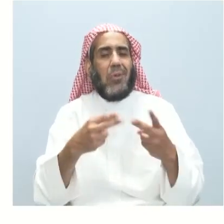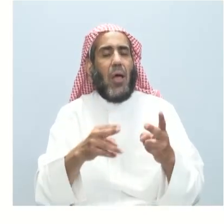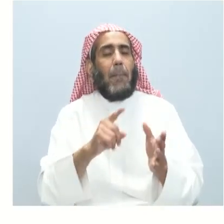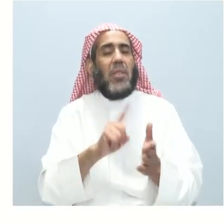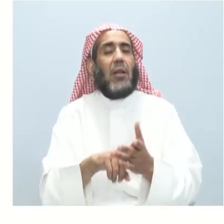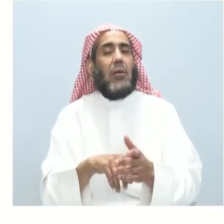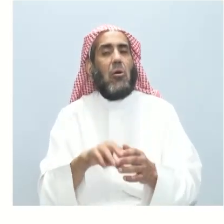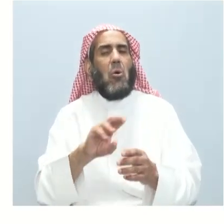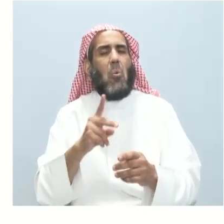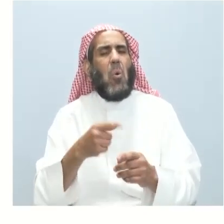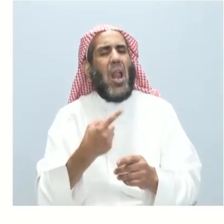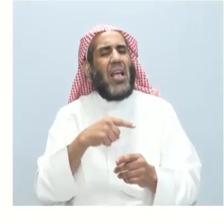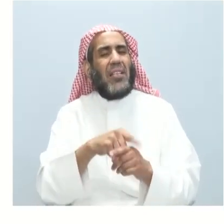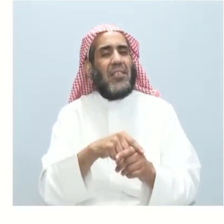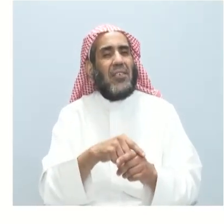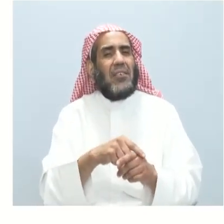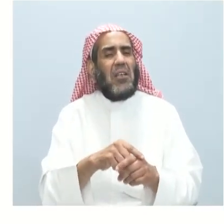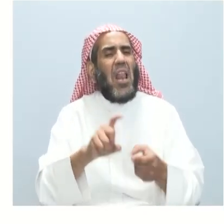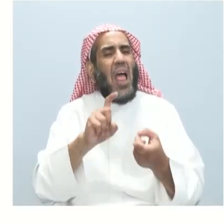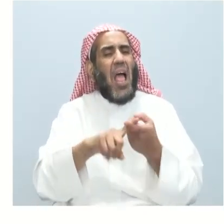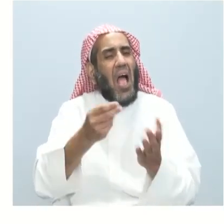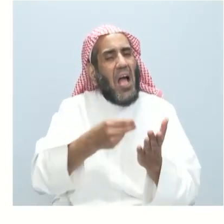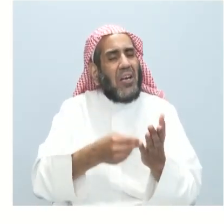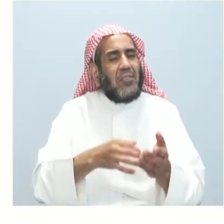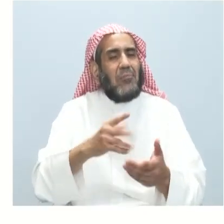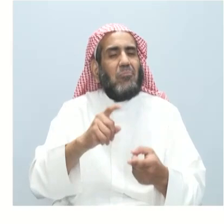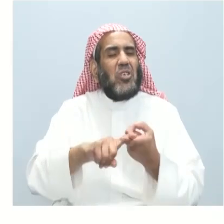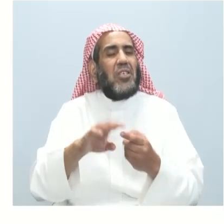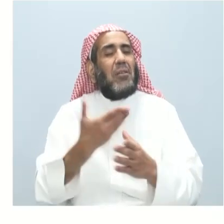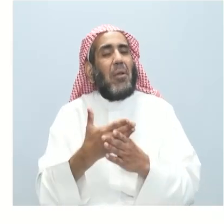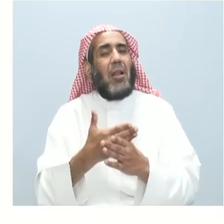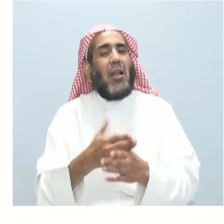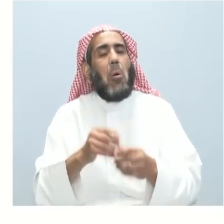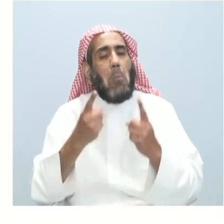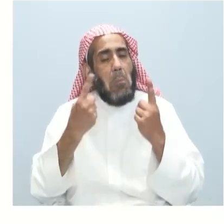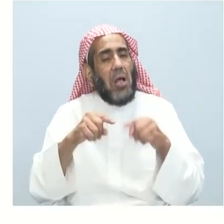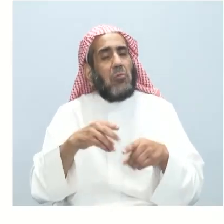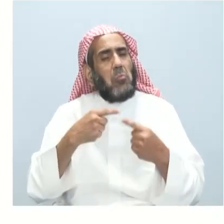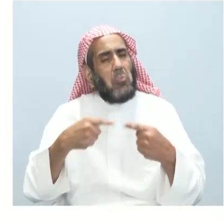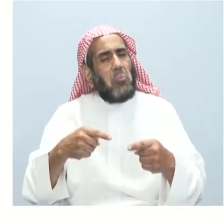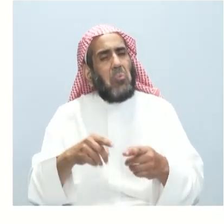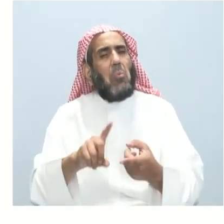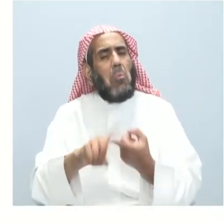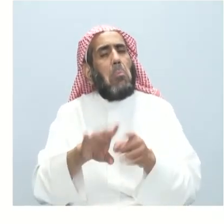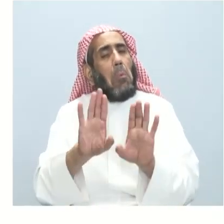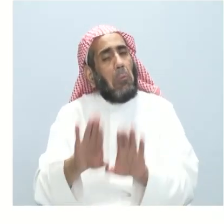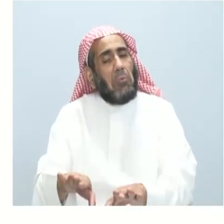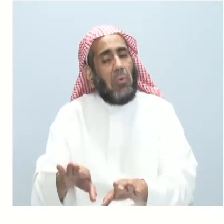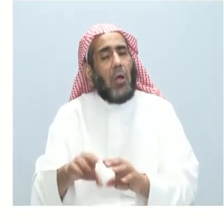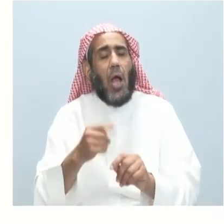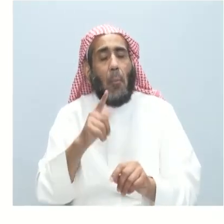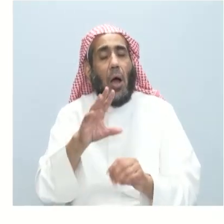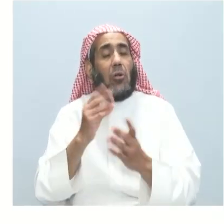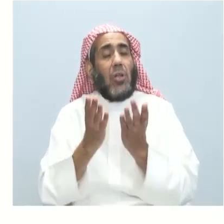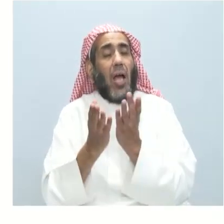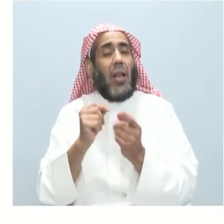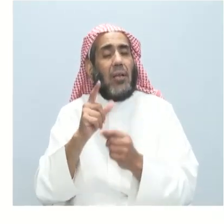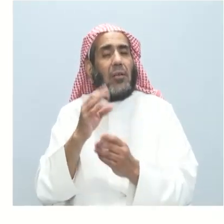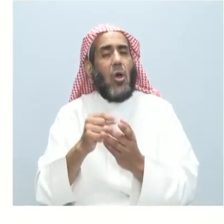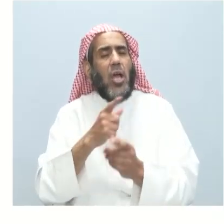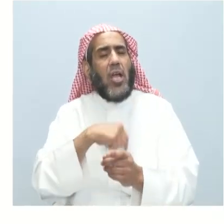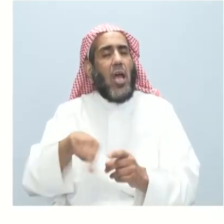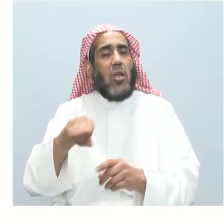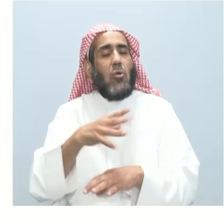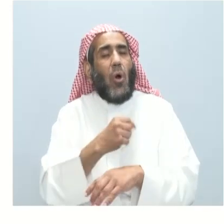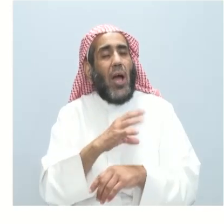بذلك ولا يحتاج الى عقد جديد لانها لا تزال زوجه له كما قال الله جل وعلا يا